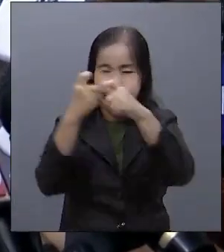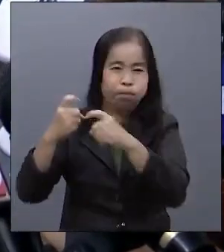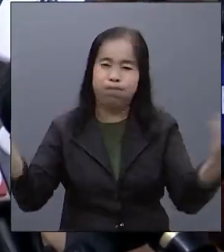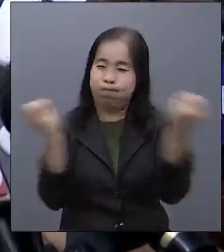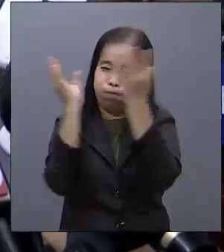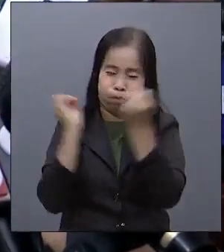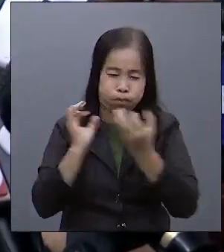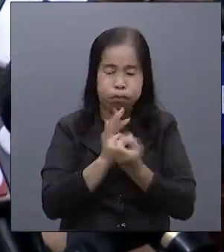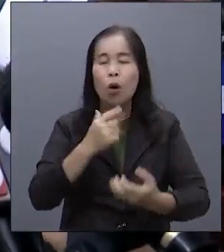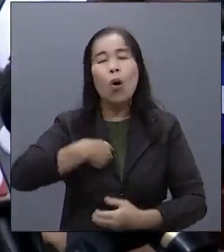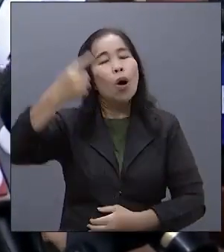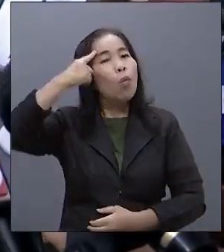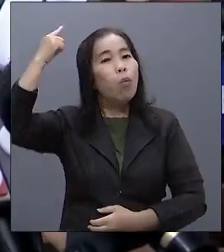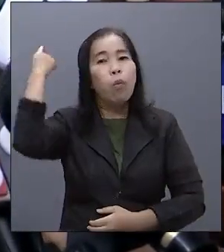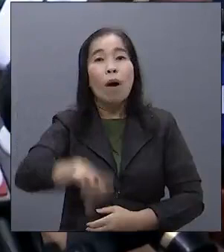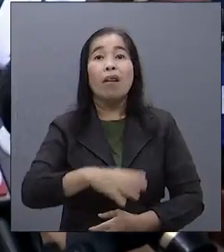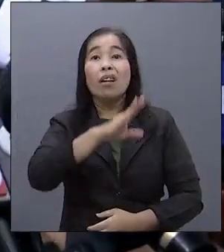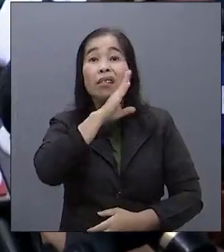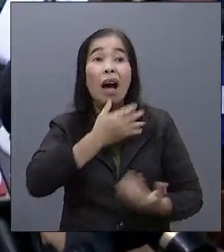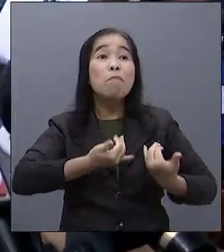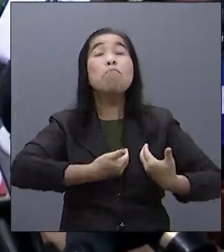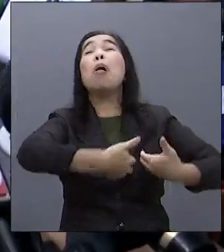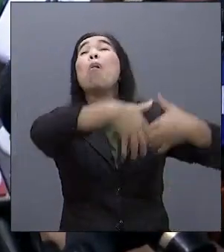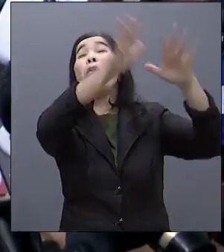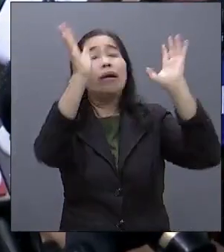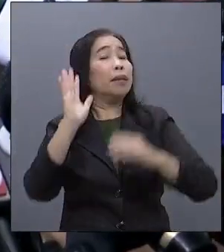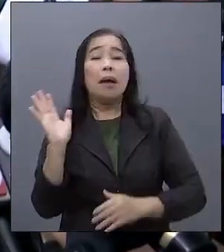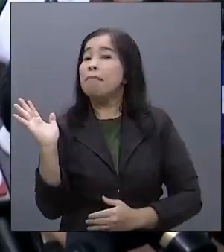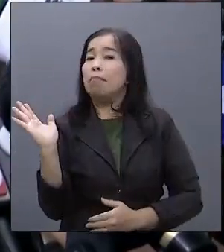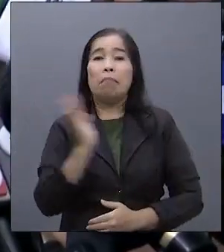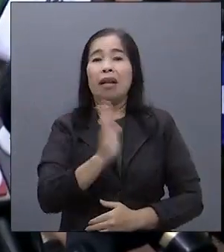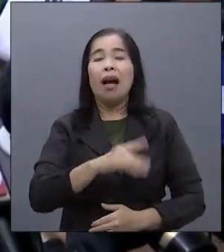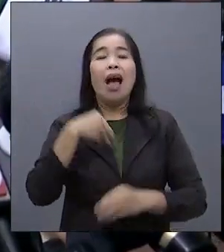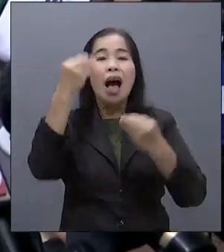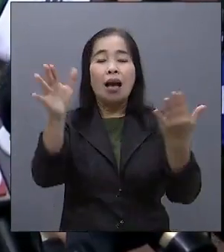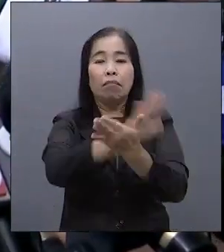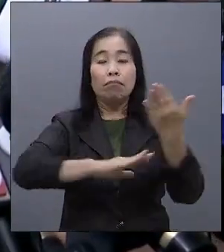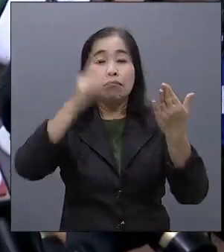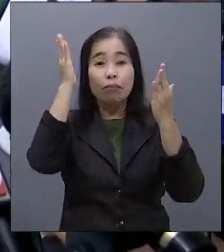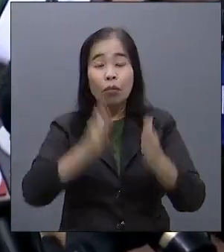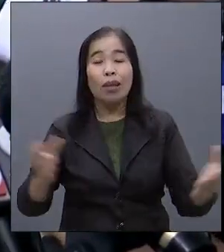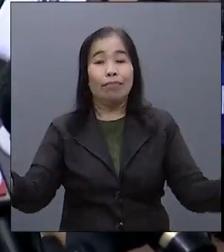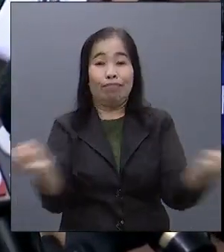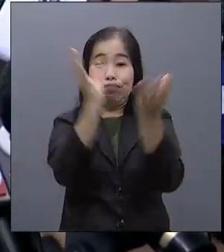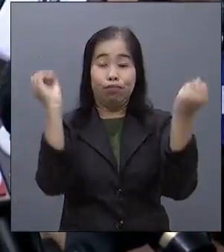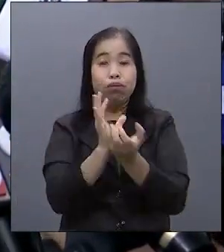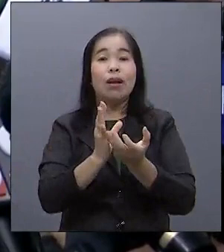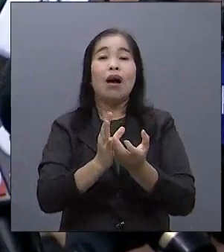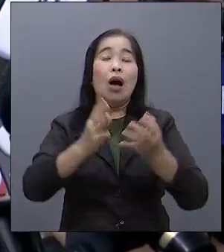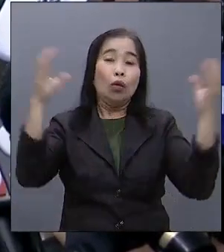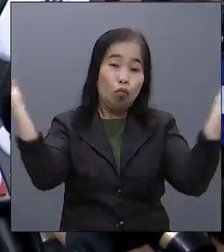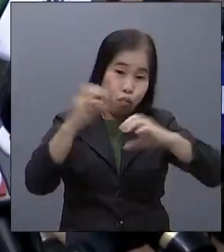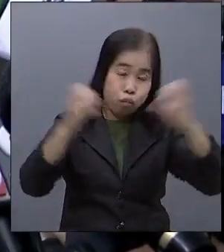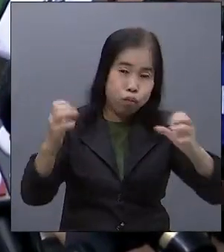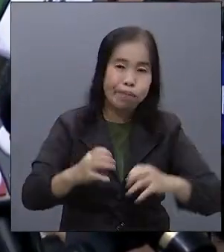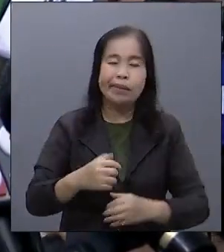เราเห็นแล้วว่าถ้าหากเราปล่อยไปความแตกแยกความทะเลาะเบาะแว้ง